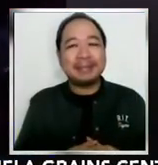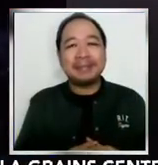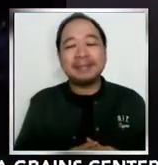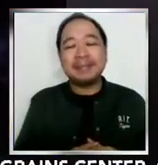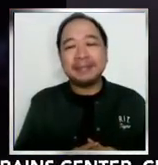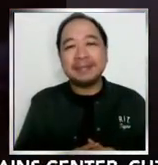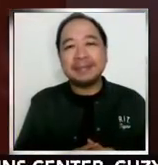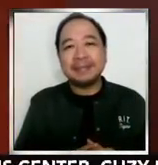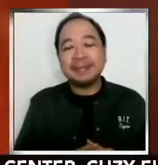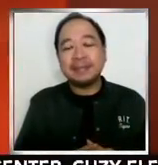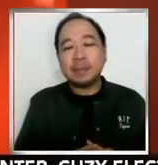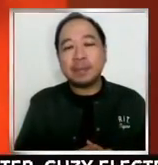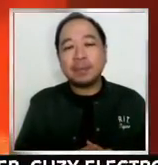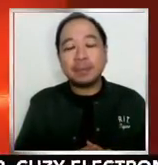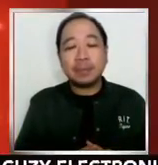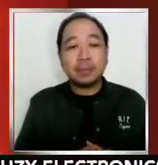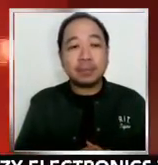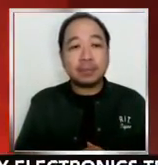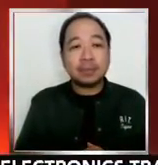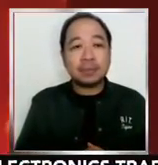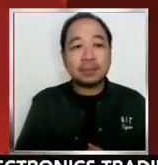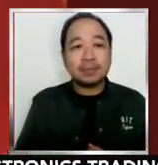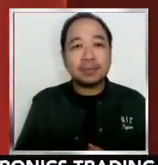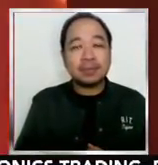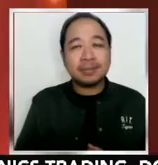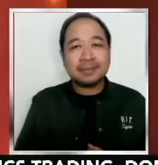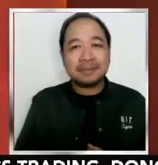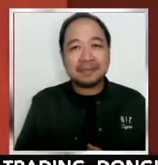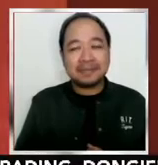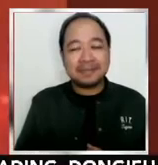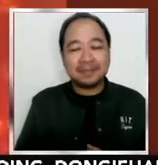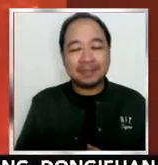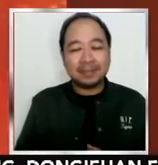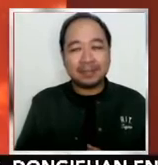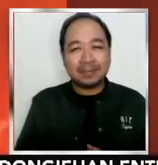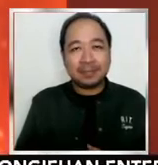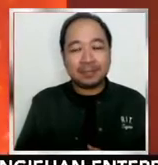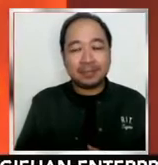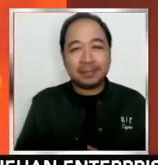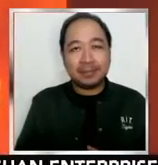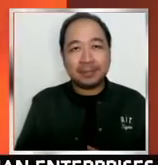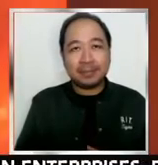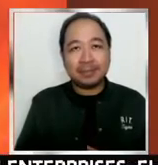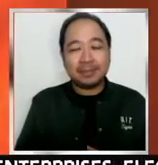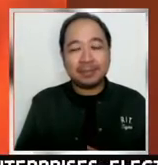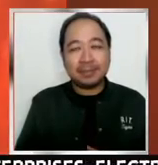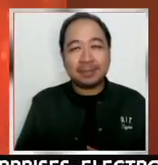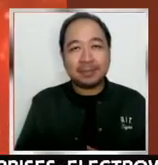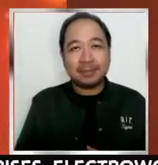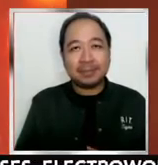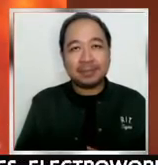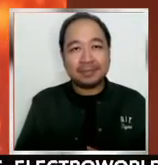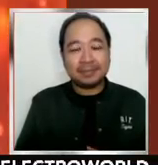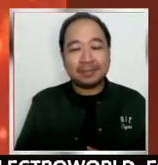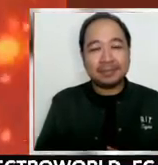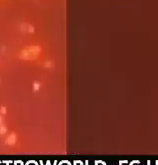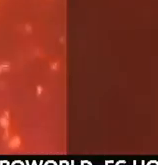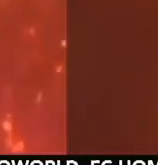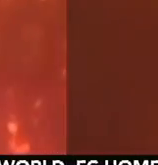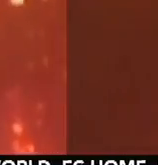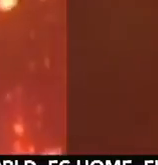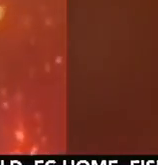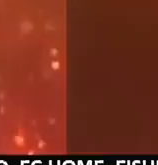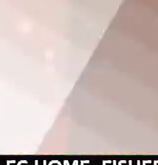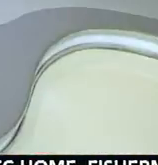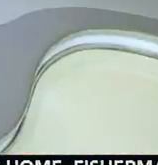Para sa GMA Integrated News at GMA Regional TV 1 North Central Luzon, Joanne Ponsoy, nakatutok, 24